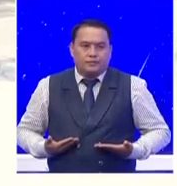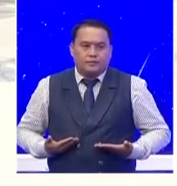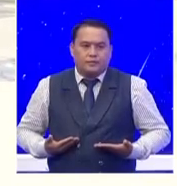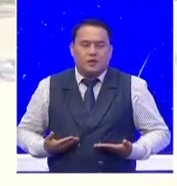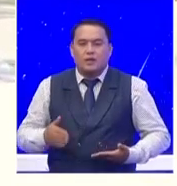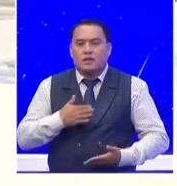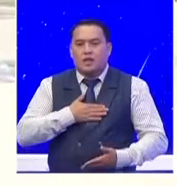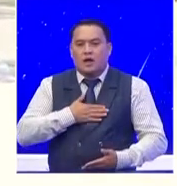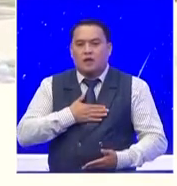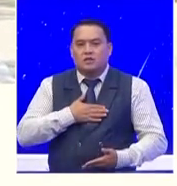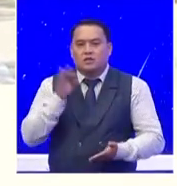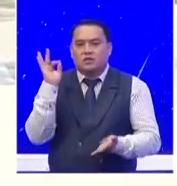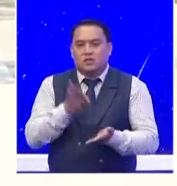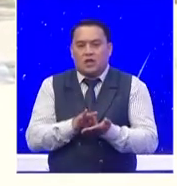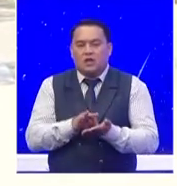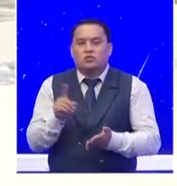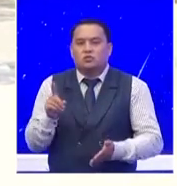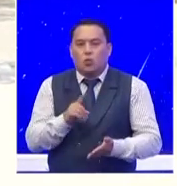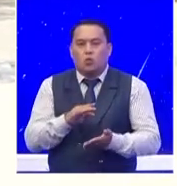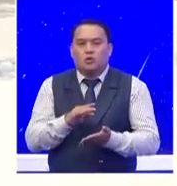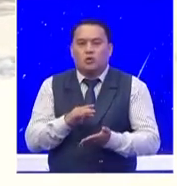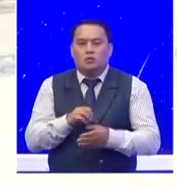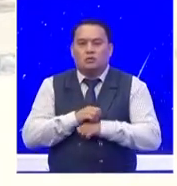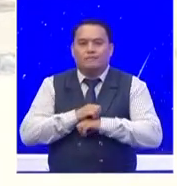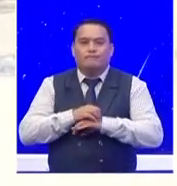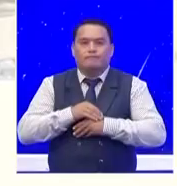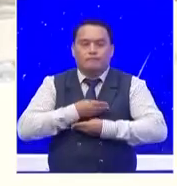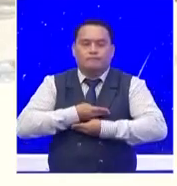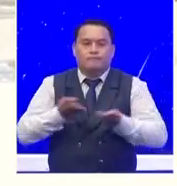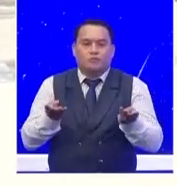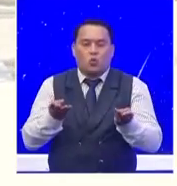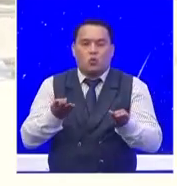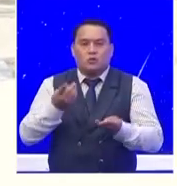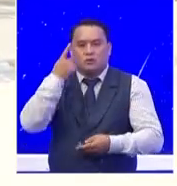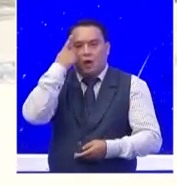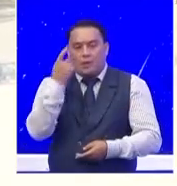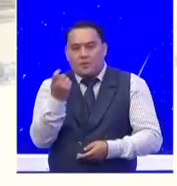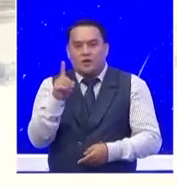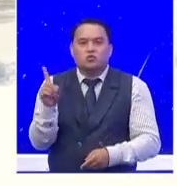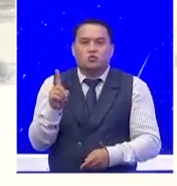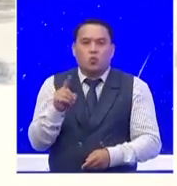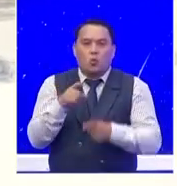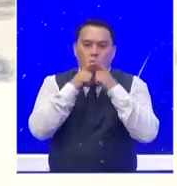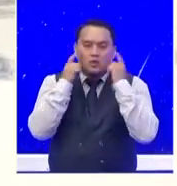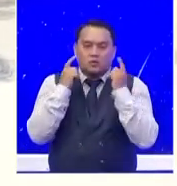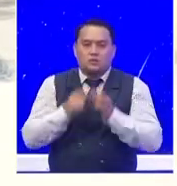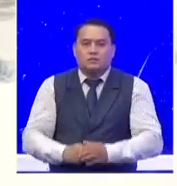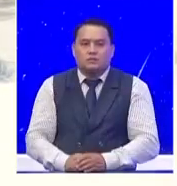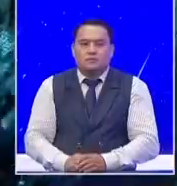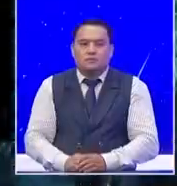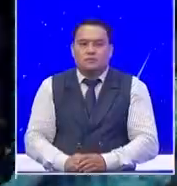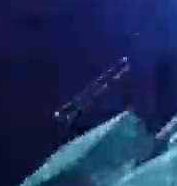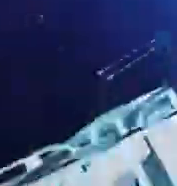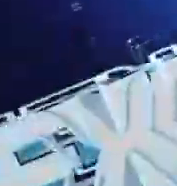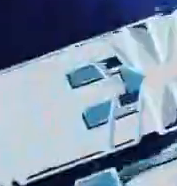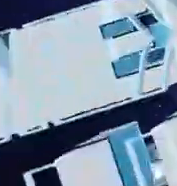основная наша цель заключается в том, чтобы распространить и передать другим людям, чтобы они носили маски.